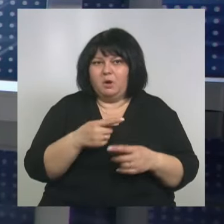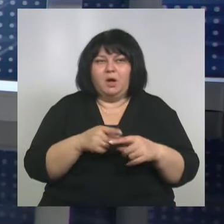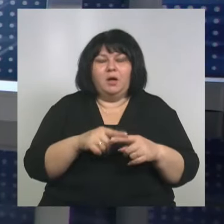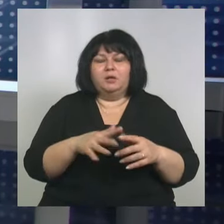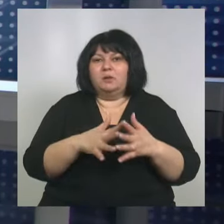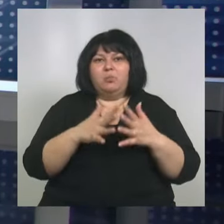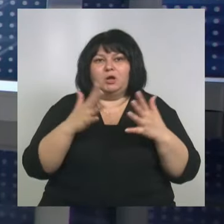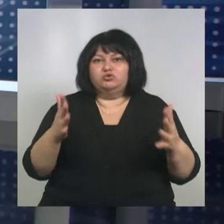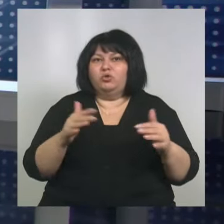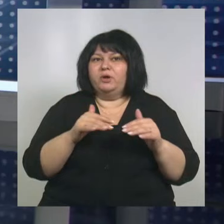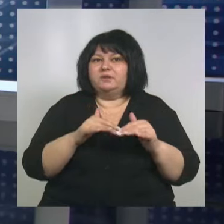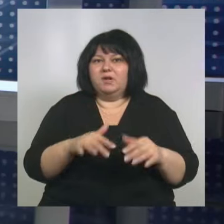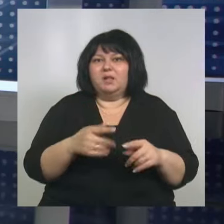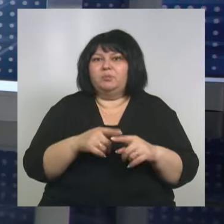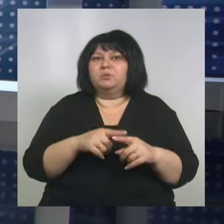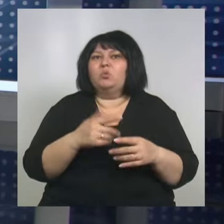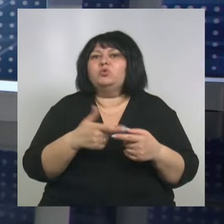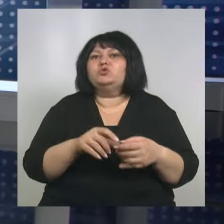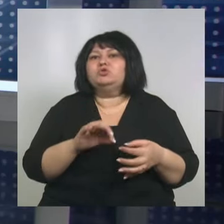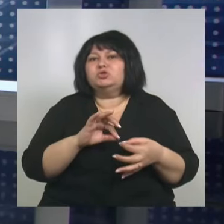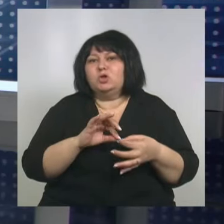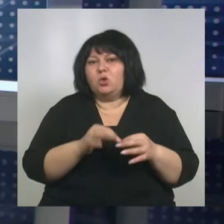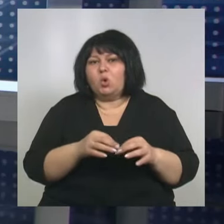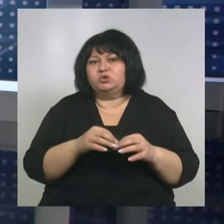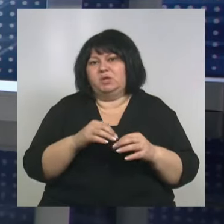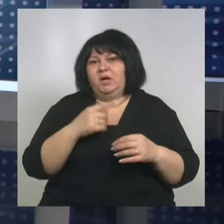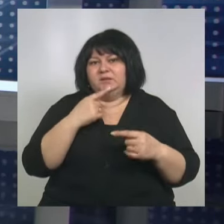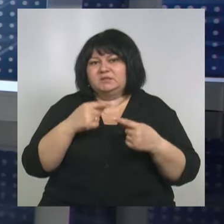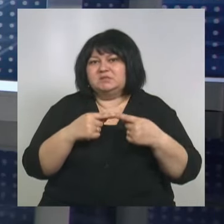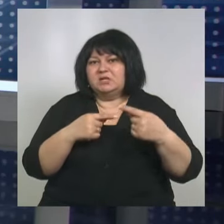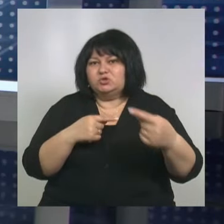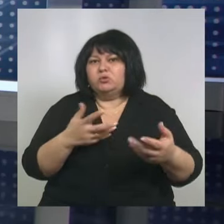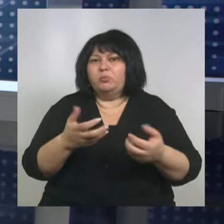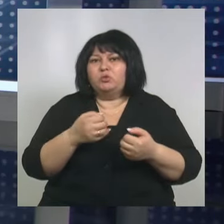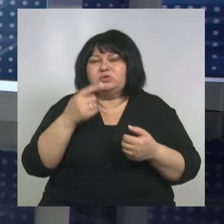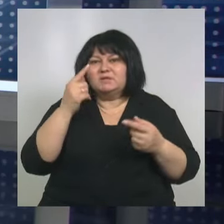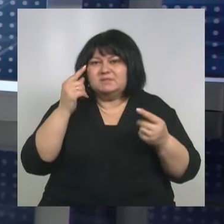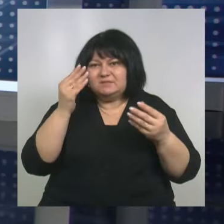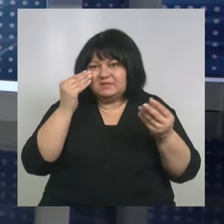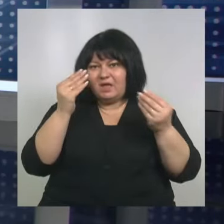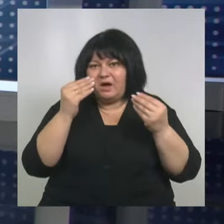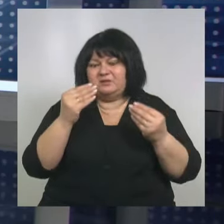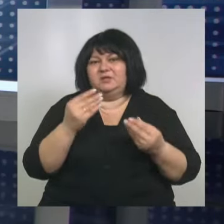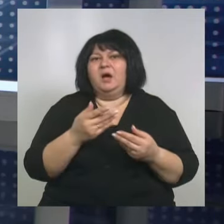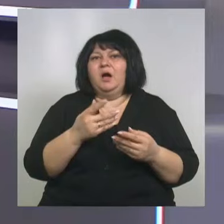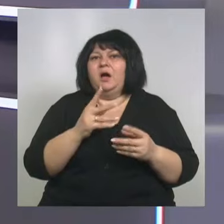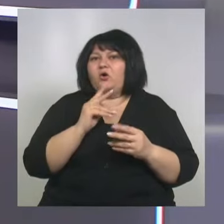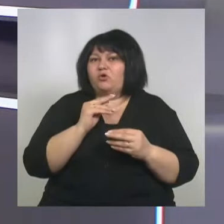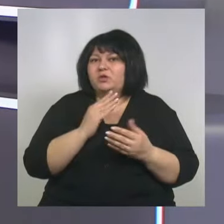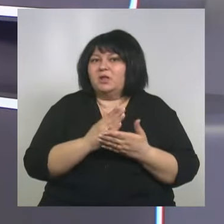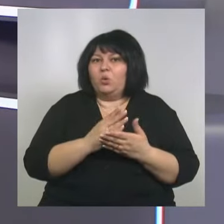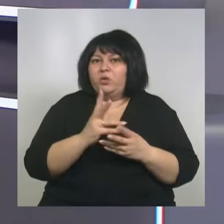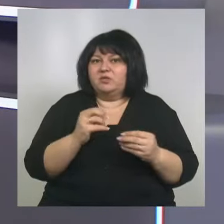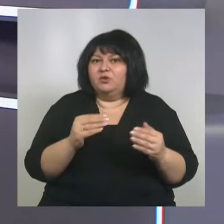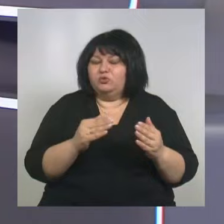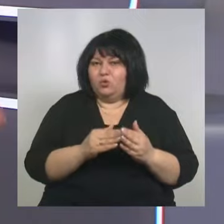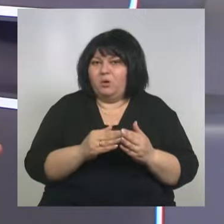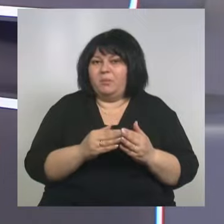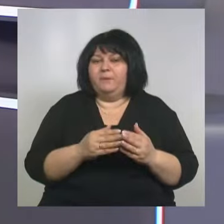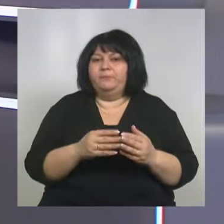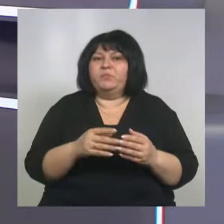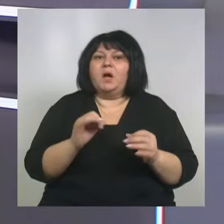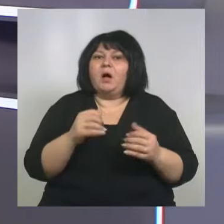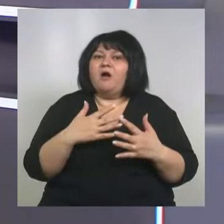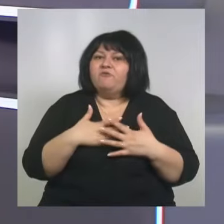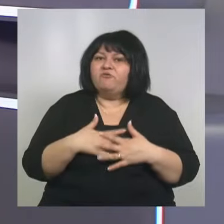дело потому что очень сложно Да дистанционно получать знания Тем более когда ещё находишься не дома Скажите а вот что касается